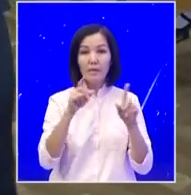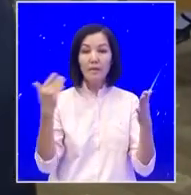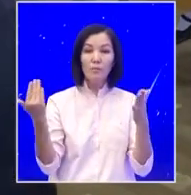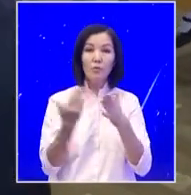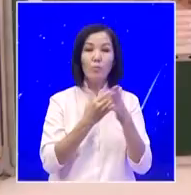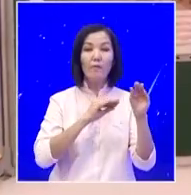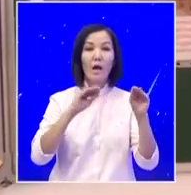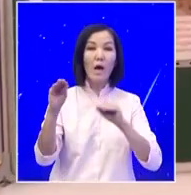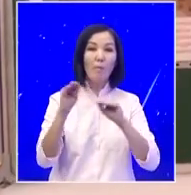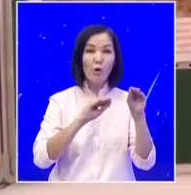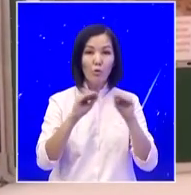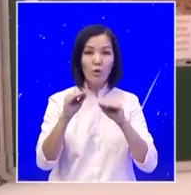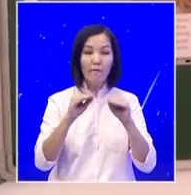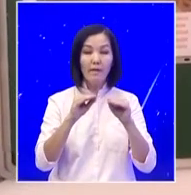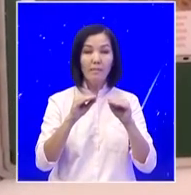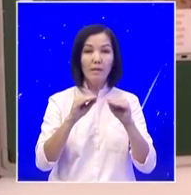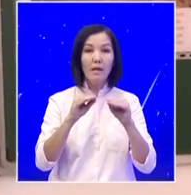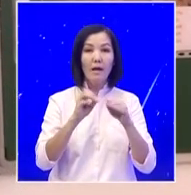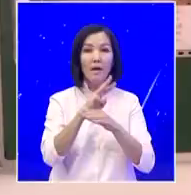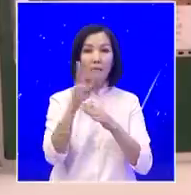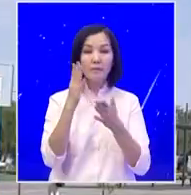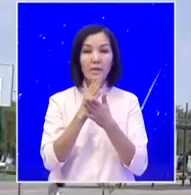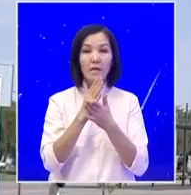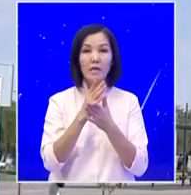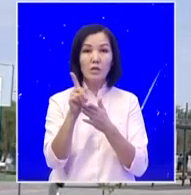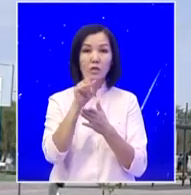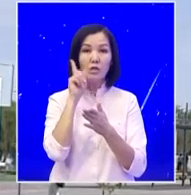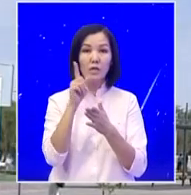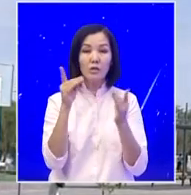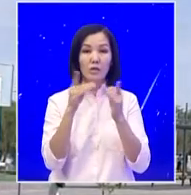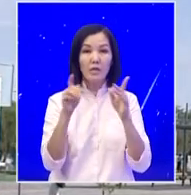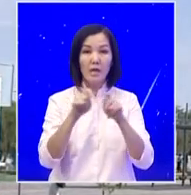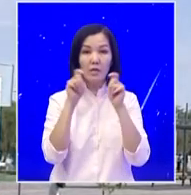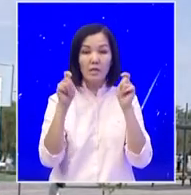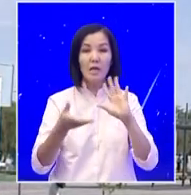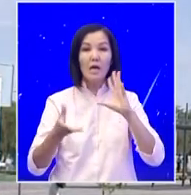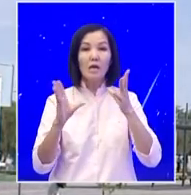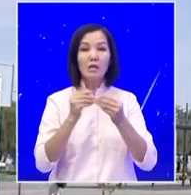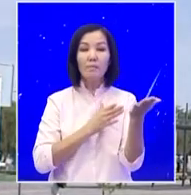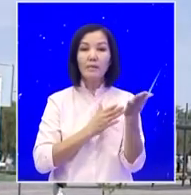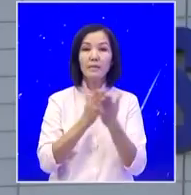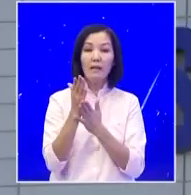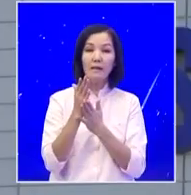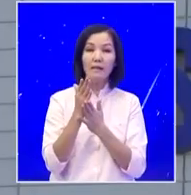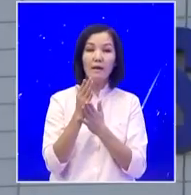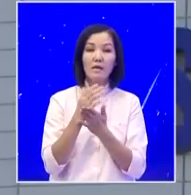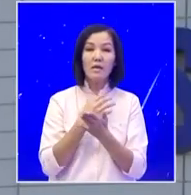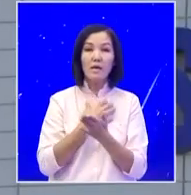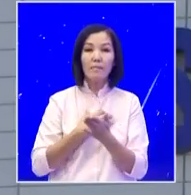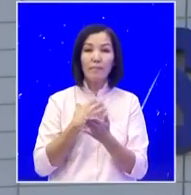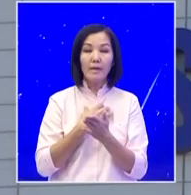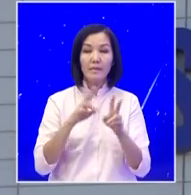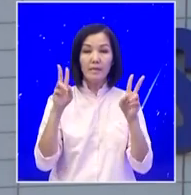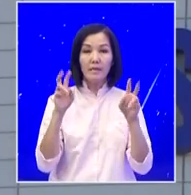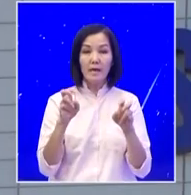құрылғылармен жабдықталады. Ал жас білімгерлер үшін студенттер жатақханасы қолданысқа берілді. Жалпы осы саладағы өзекті мәселелер көтеріліп, оның